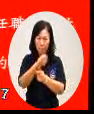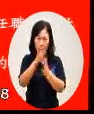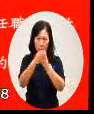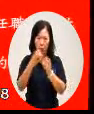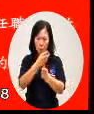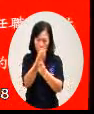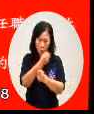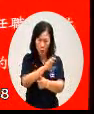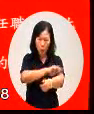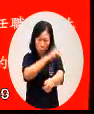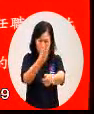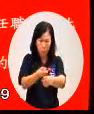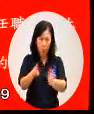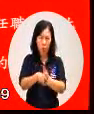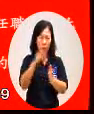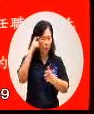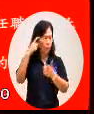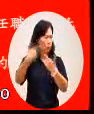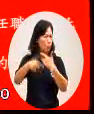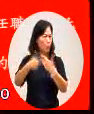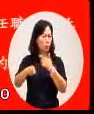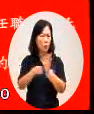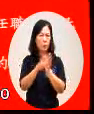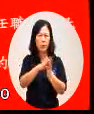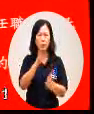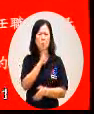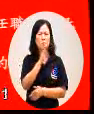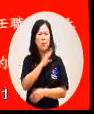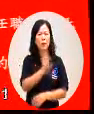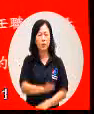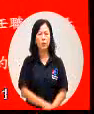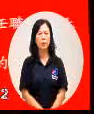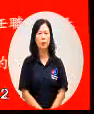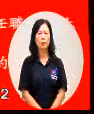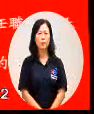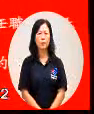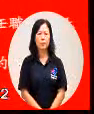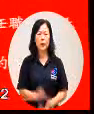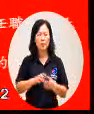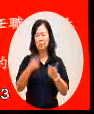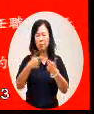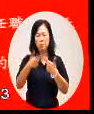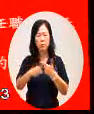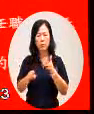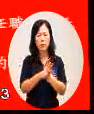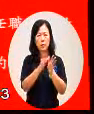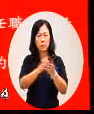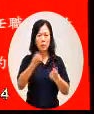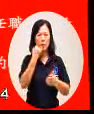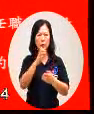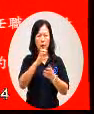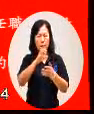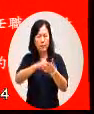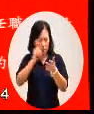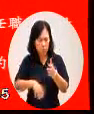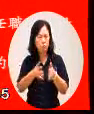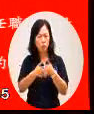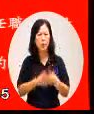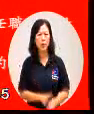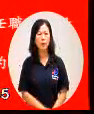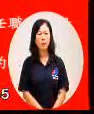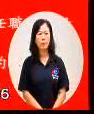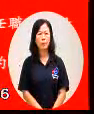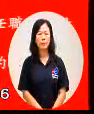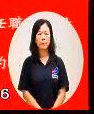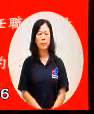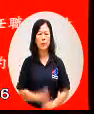总量管制哦，我感觉是不治、没啥路用的哈，不当的措施应该要搞好的把它解除掉。市